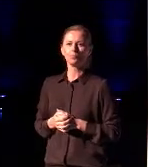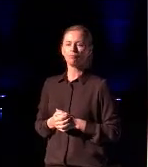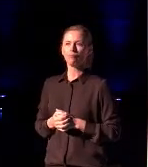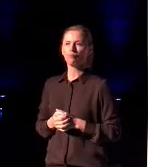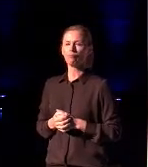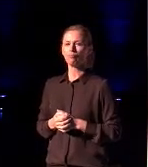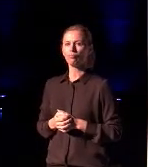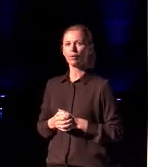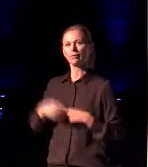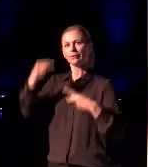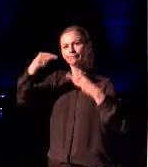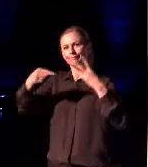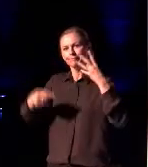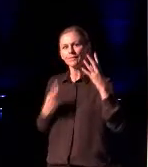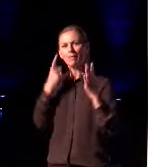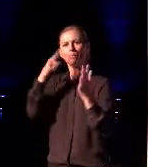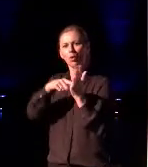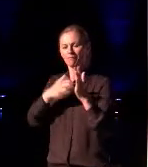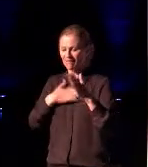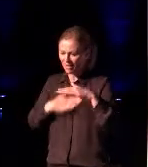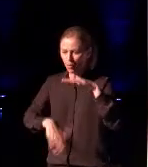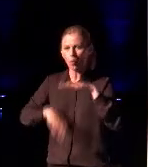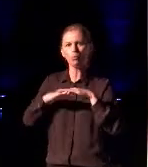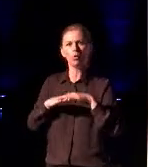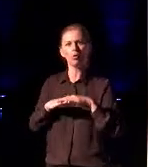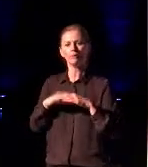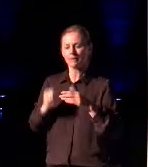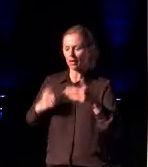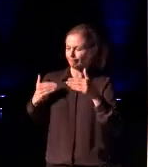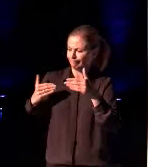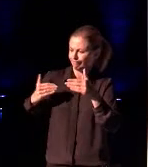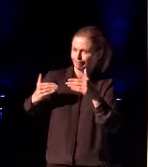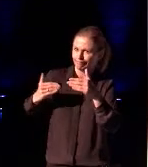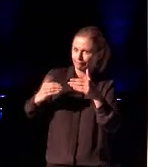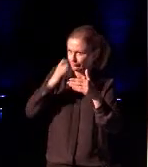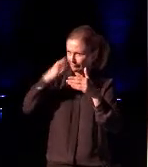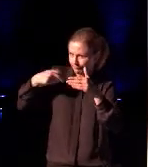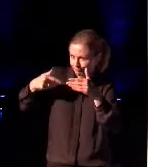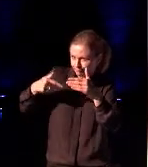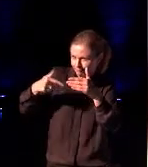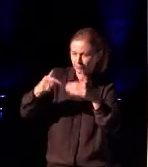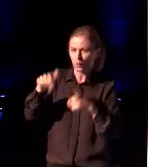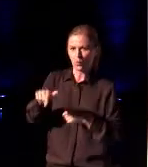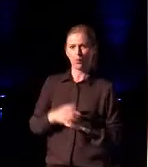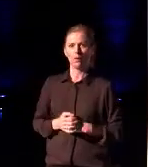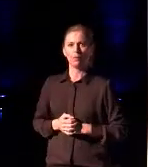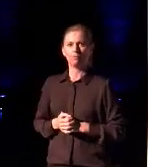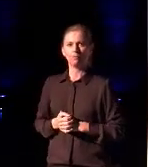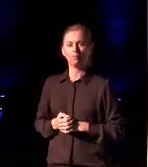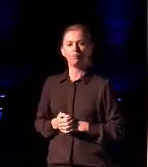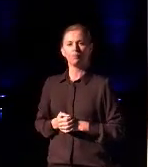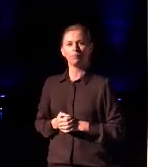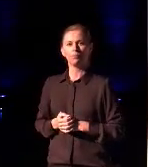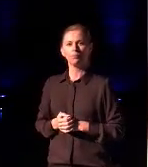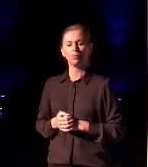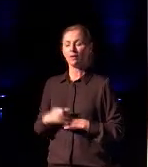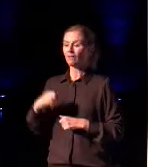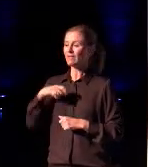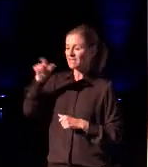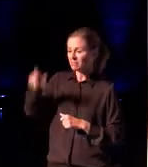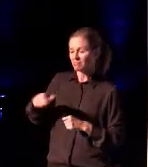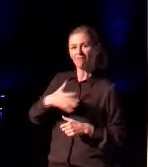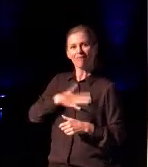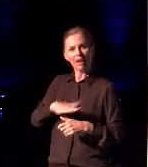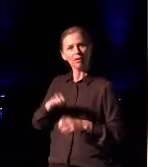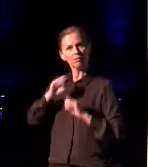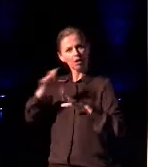Dette målene vi skal oppnå, og som vi på vei på god vei til. Det å få folk som vil og klare